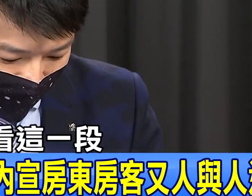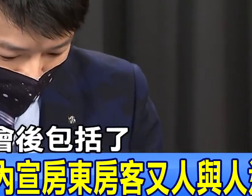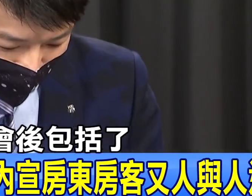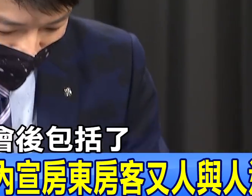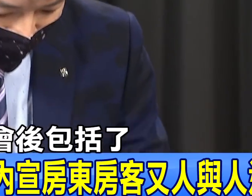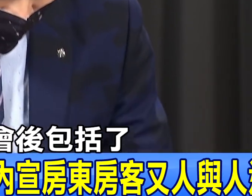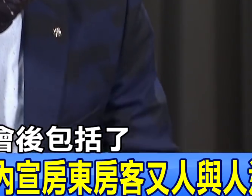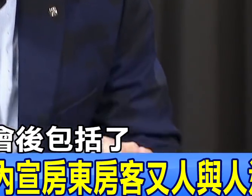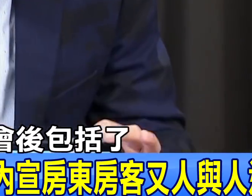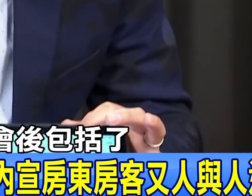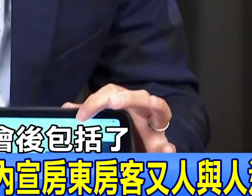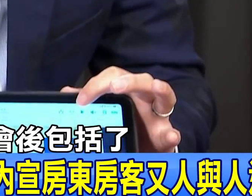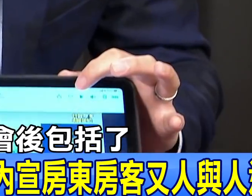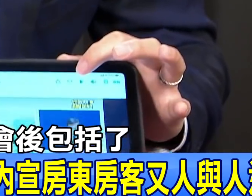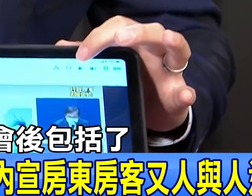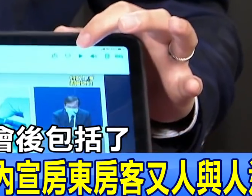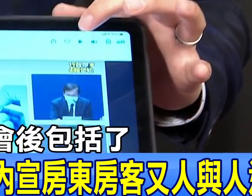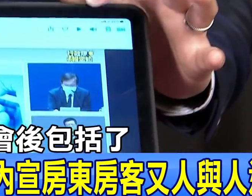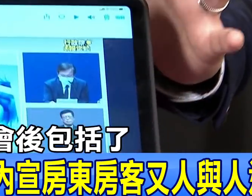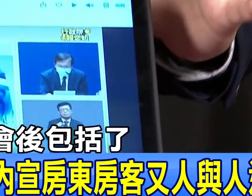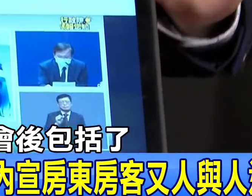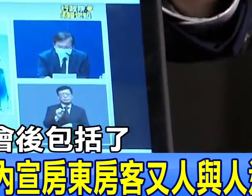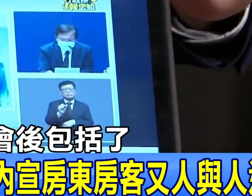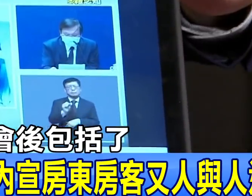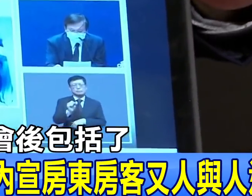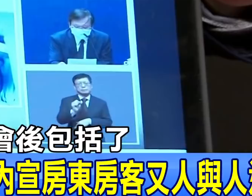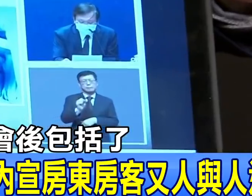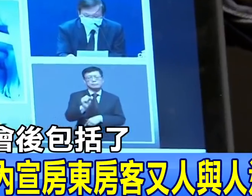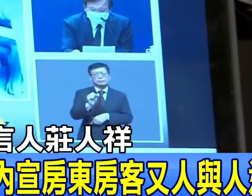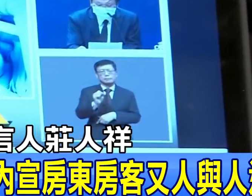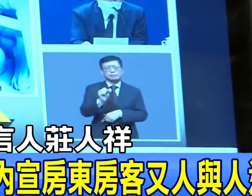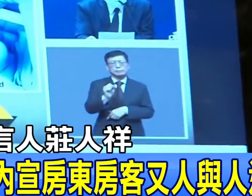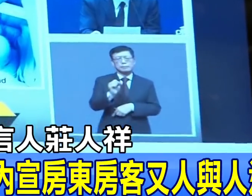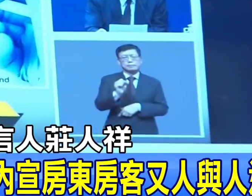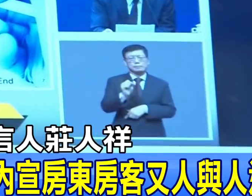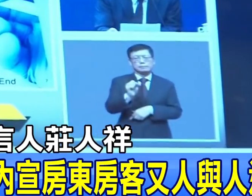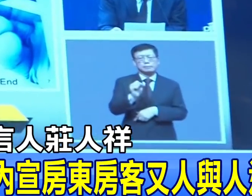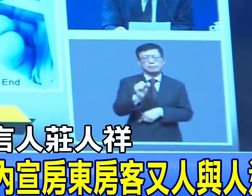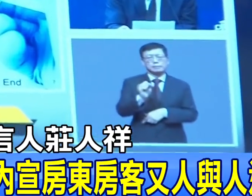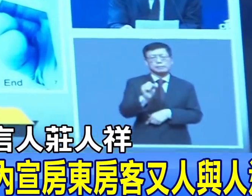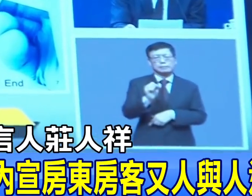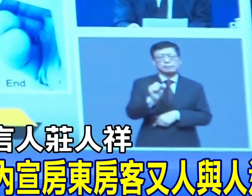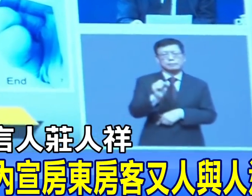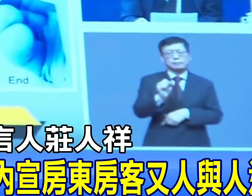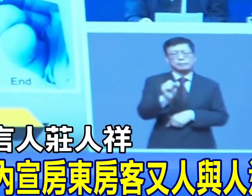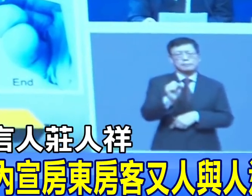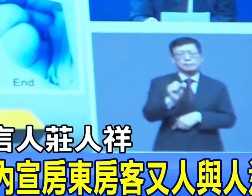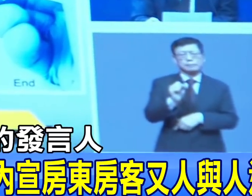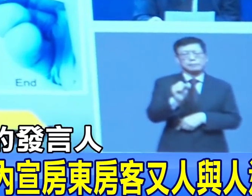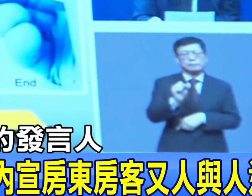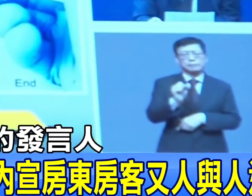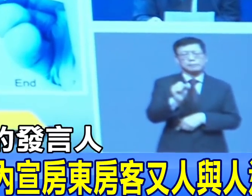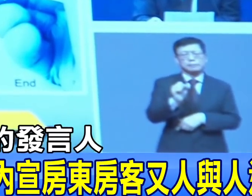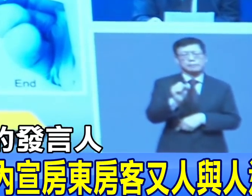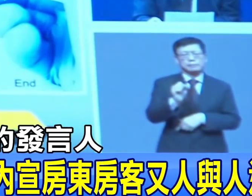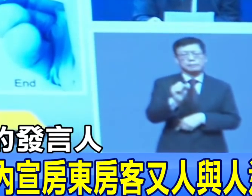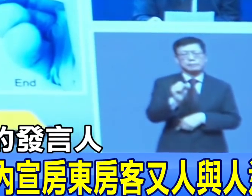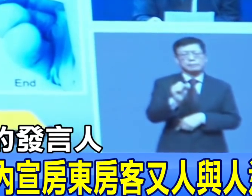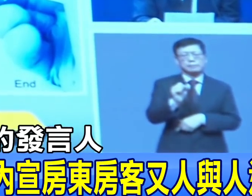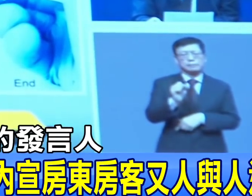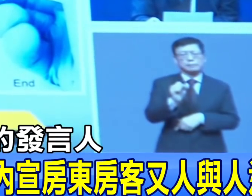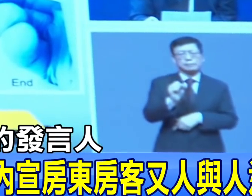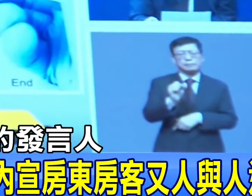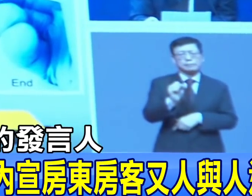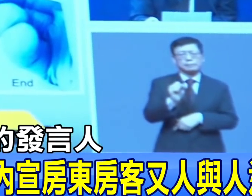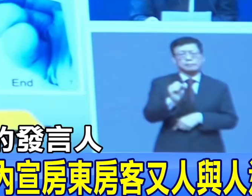段，昨天行政院会。会后包括了疾管中心的发言人庄仁祥，还有这个行